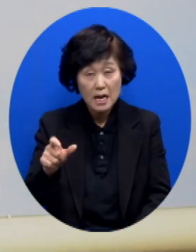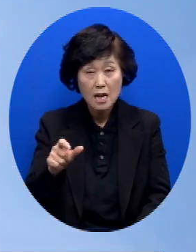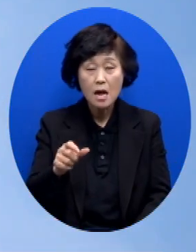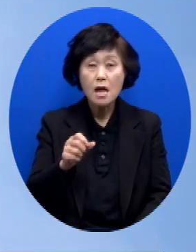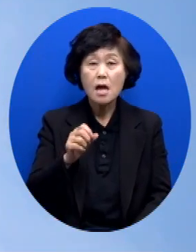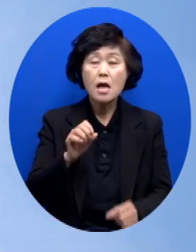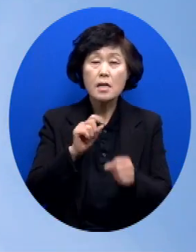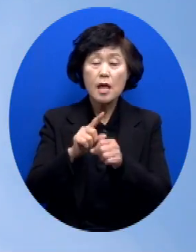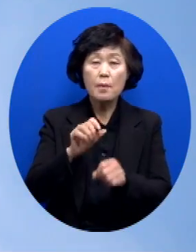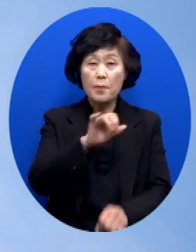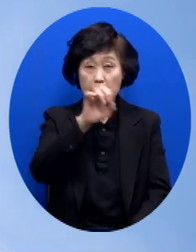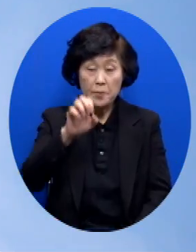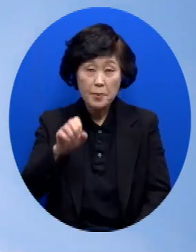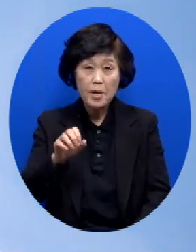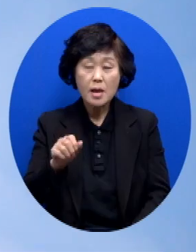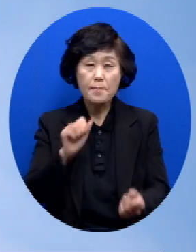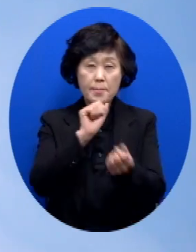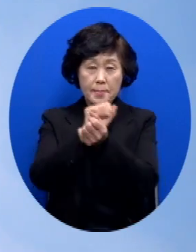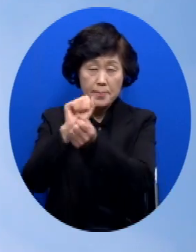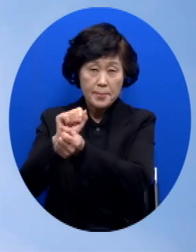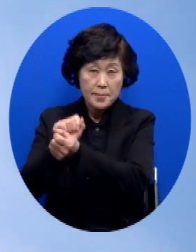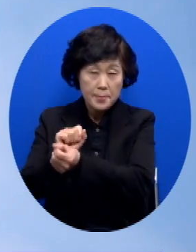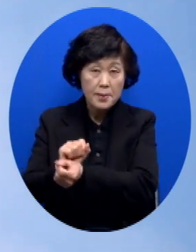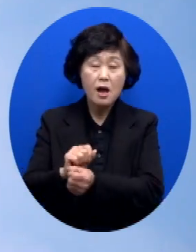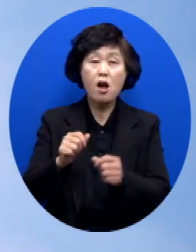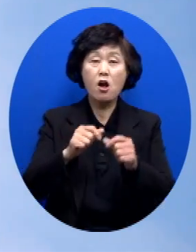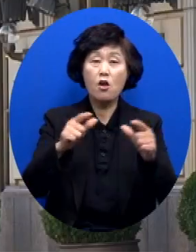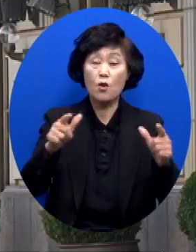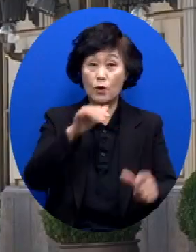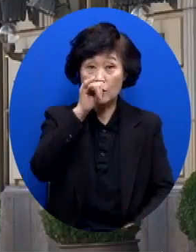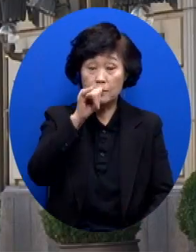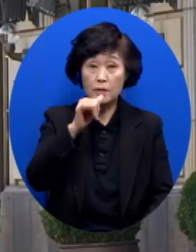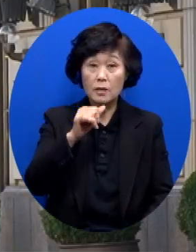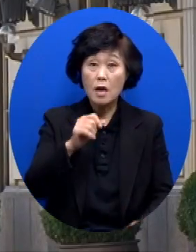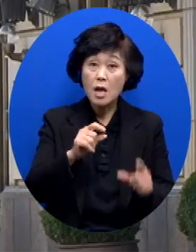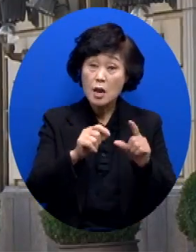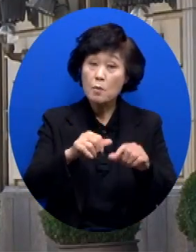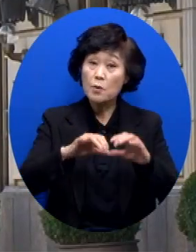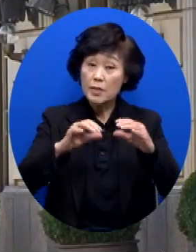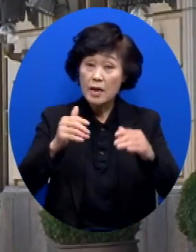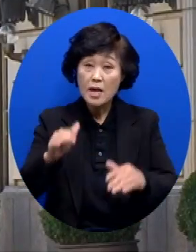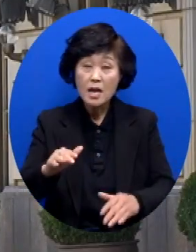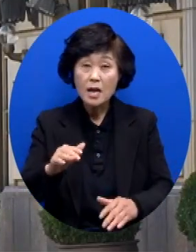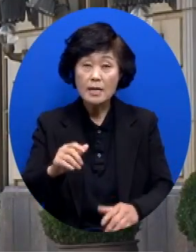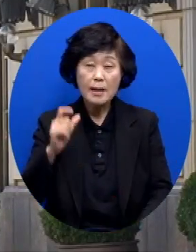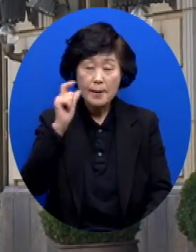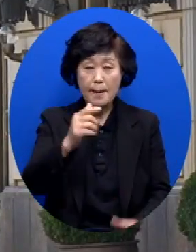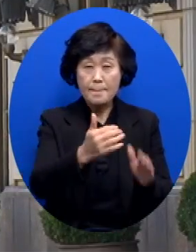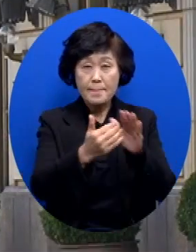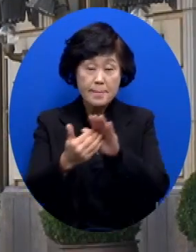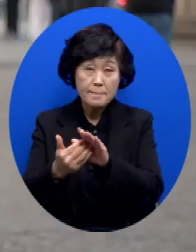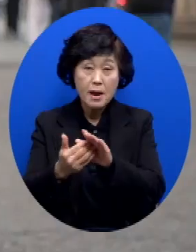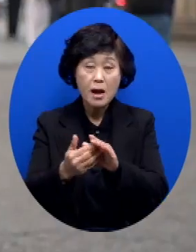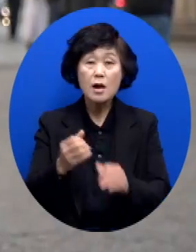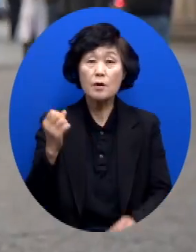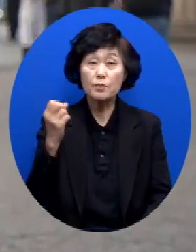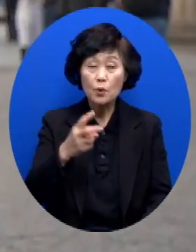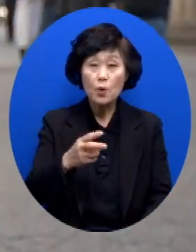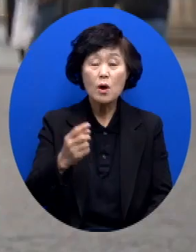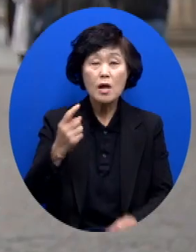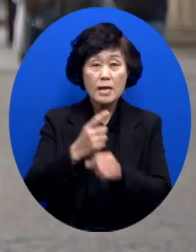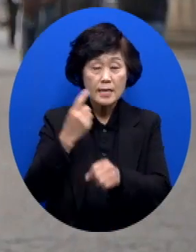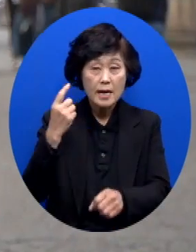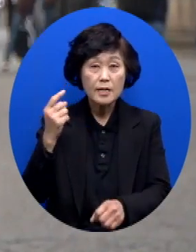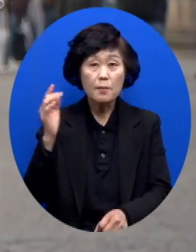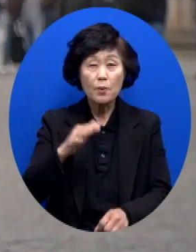연일 기록적인 확진자가 발생하고 있습니다. 일부 국가에서는 강력한 록다운을 시행하는 등 지난해에 이어 올해의 새해